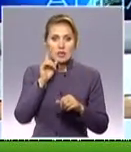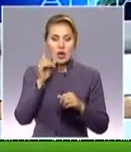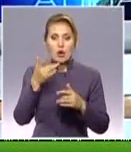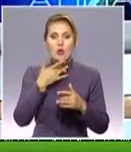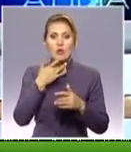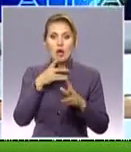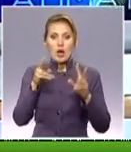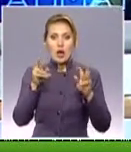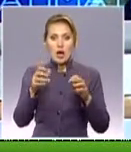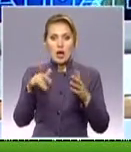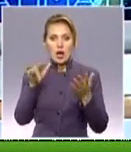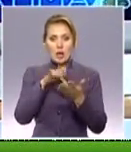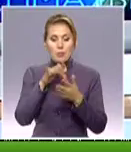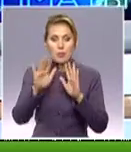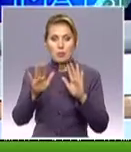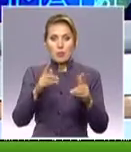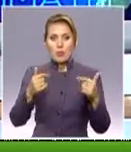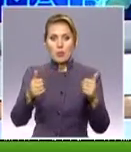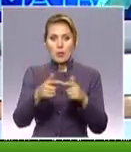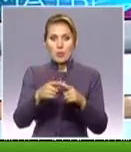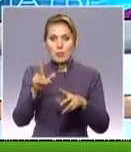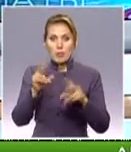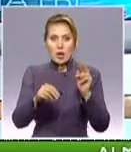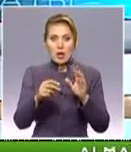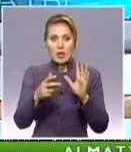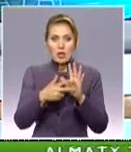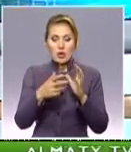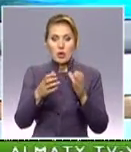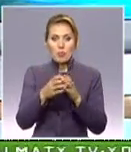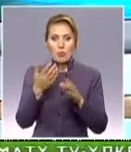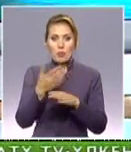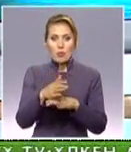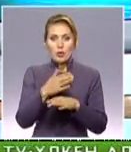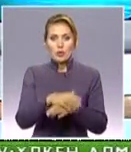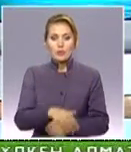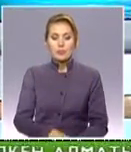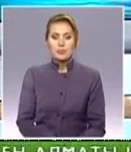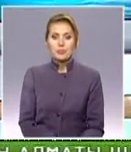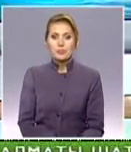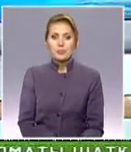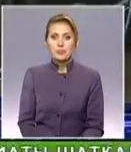жастар дауысы атты қалалық байқау ұйымдастырып, үміткерлерді 8 топқа бөлді.